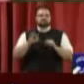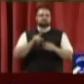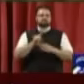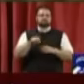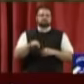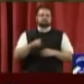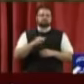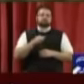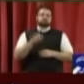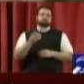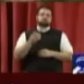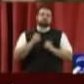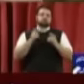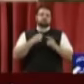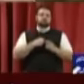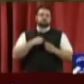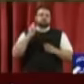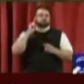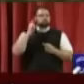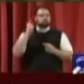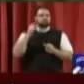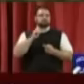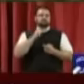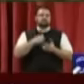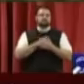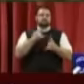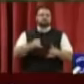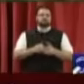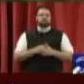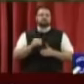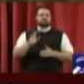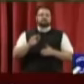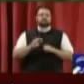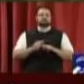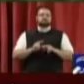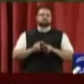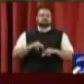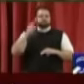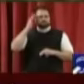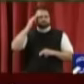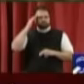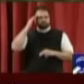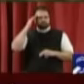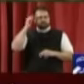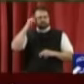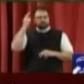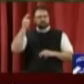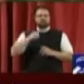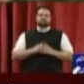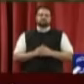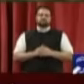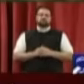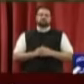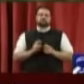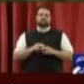extraordinar. n-am mai auzit până acum. Și am stat eu și am meditat pentru că eu, ca să le traduc din punct de vedere cuantic, stăteam un pic cu mine,